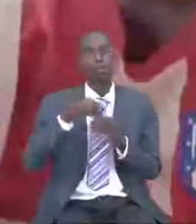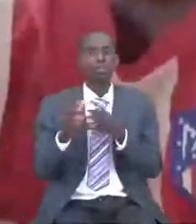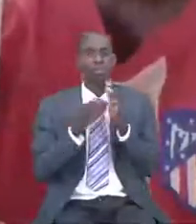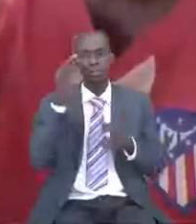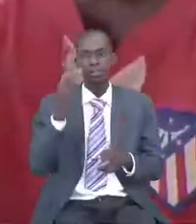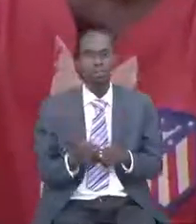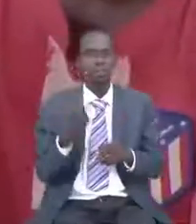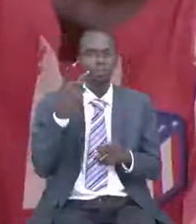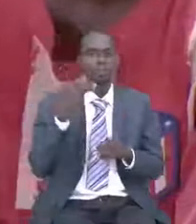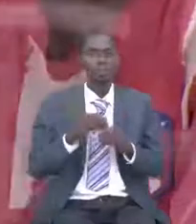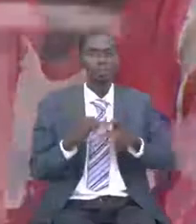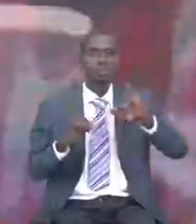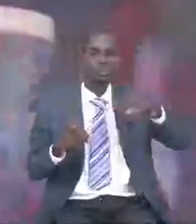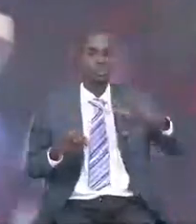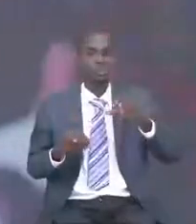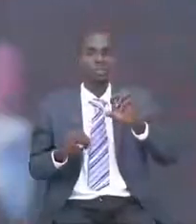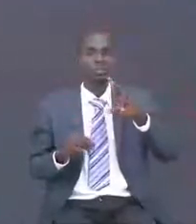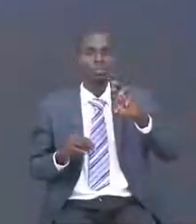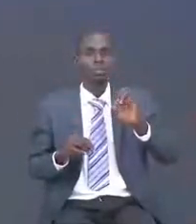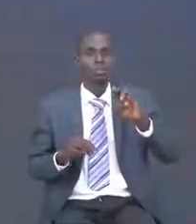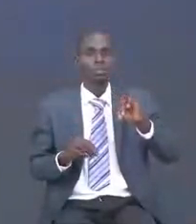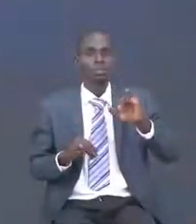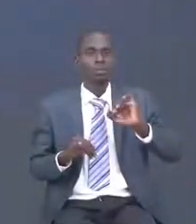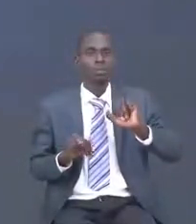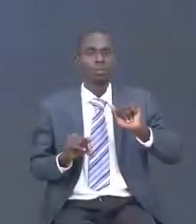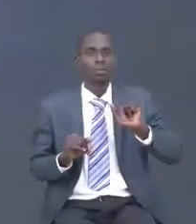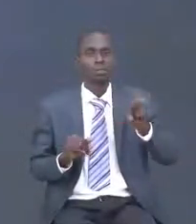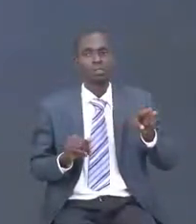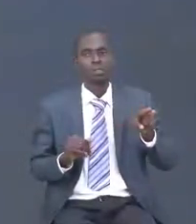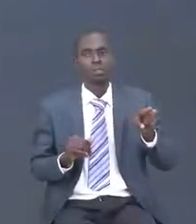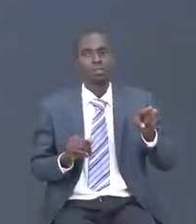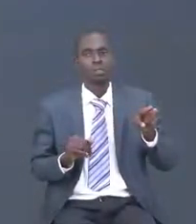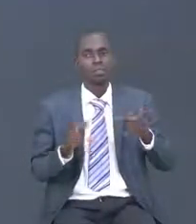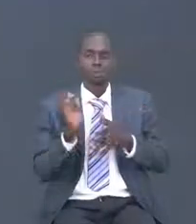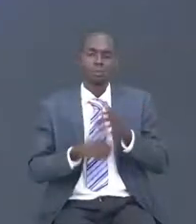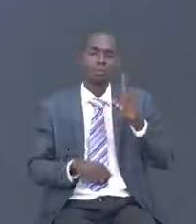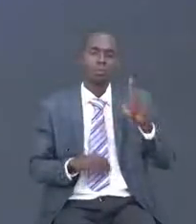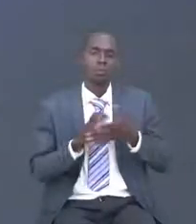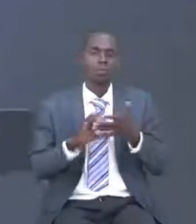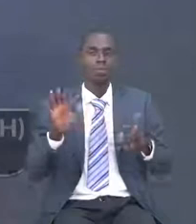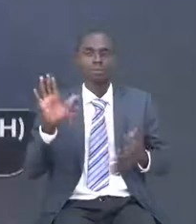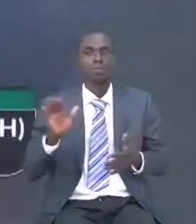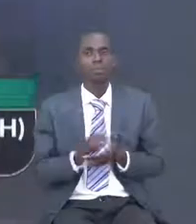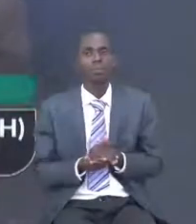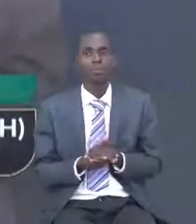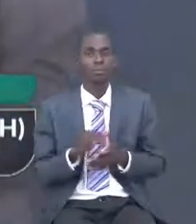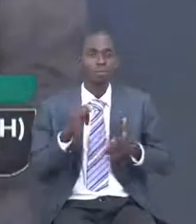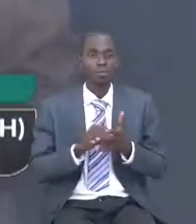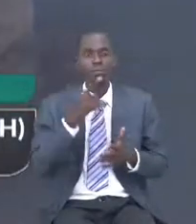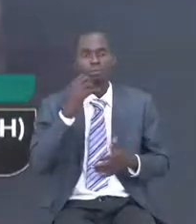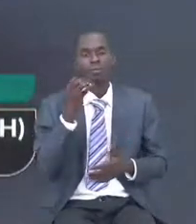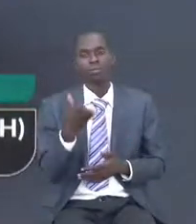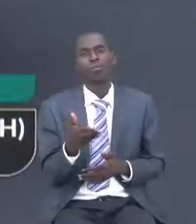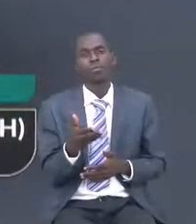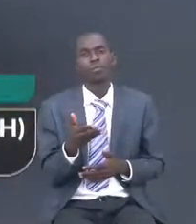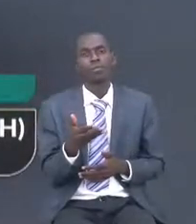tu y arriveras au nom de Jésus. Voyons Jérémie, chapitre 1. Lisons à partir du